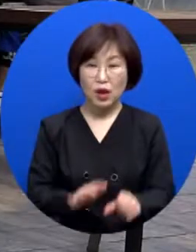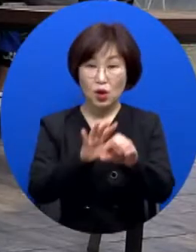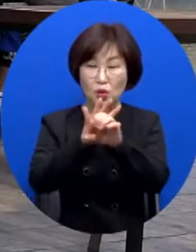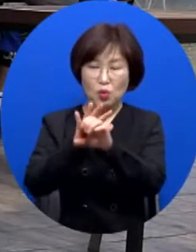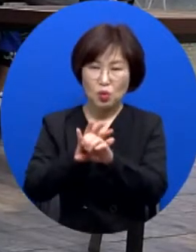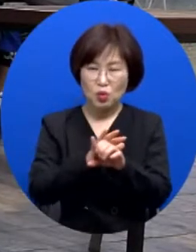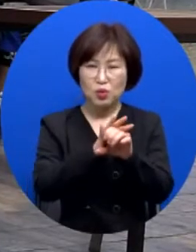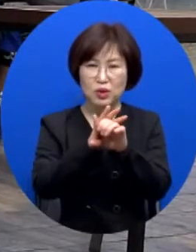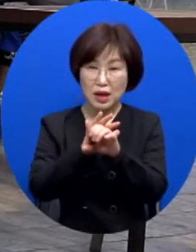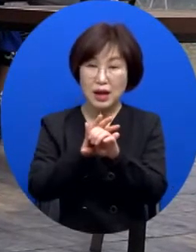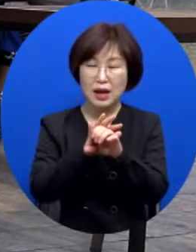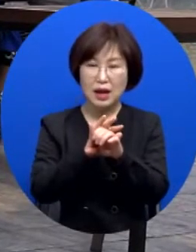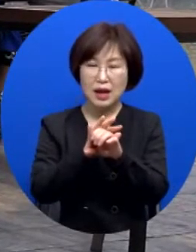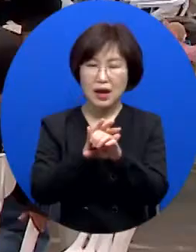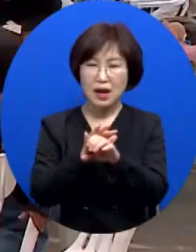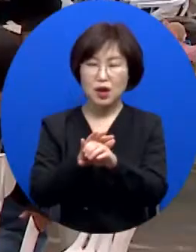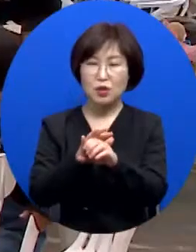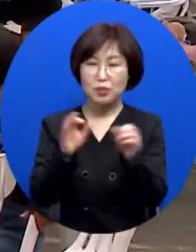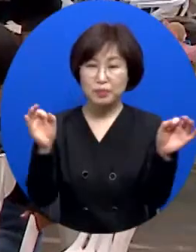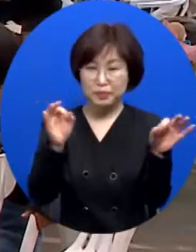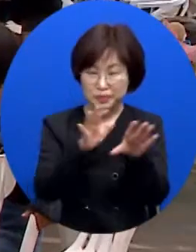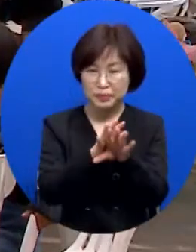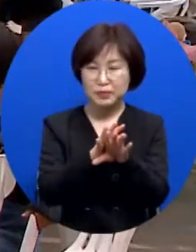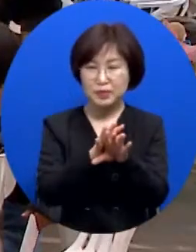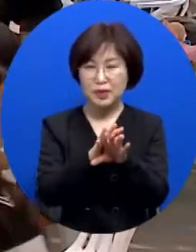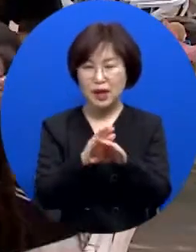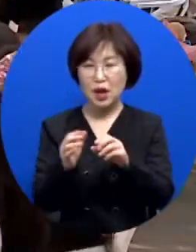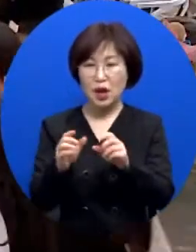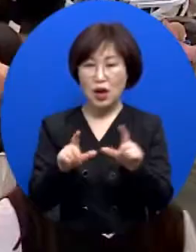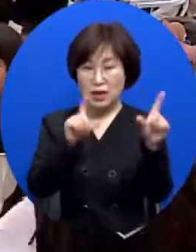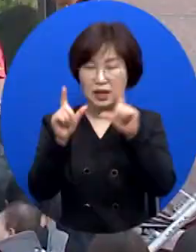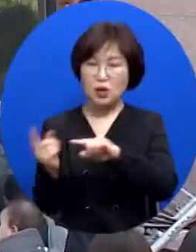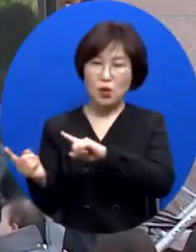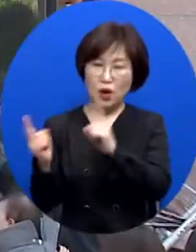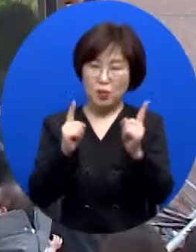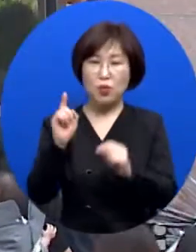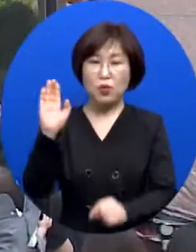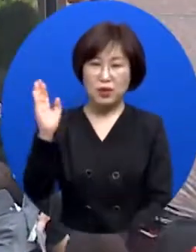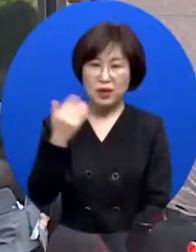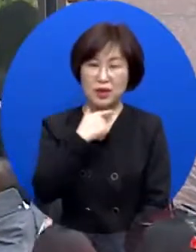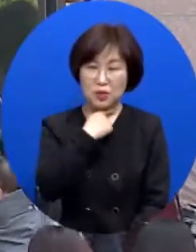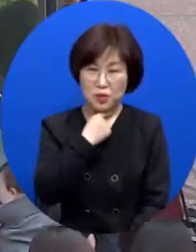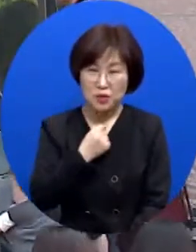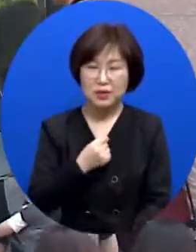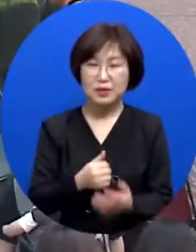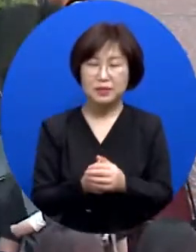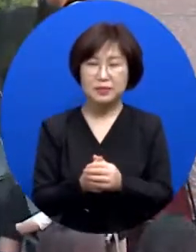코로나19로부터의 온전한 일상회복. 시민들이 한 목소리로 바라는 간절한 소망은